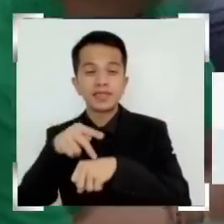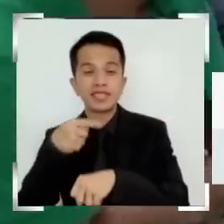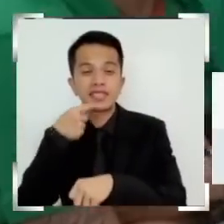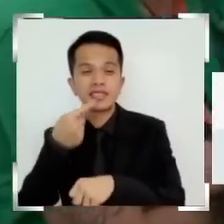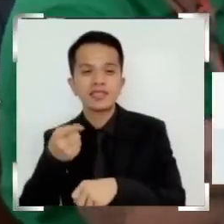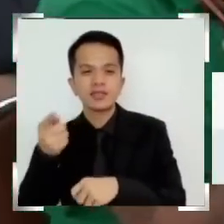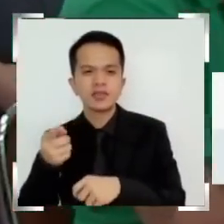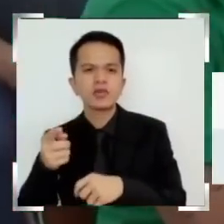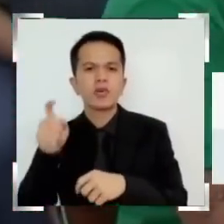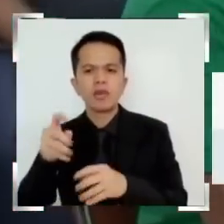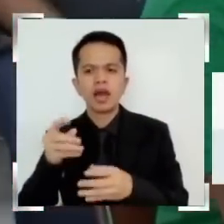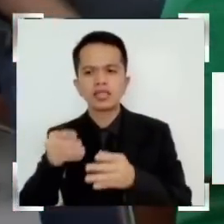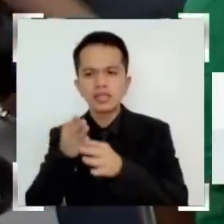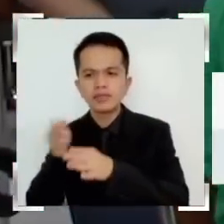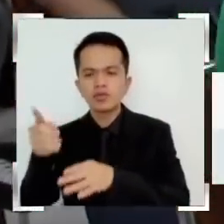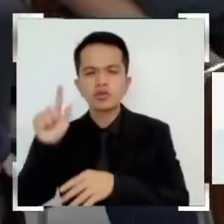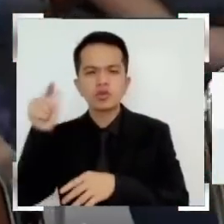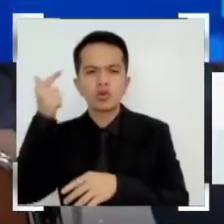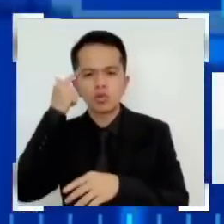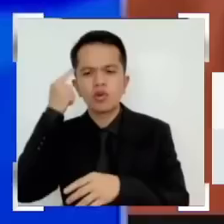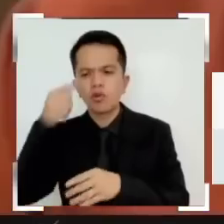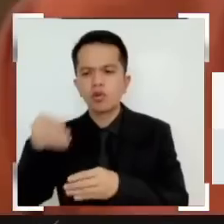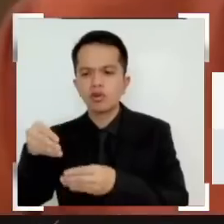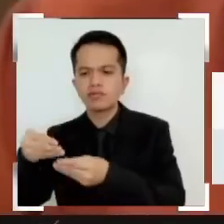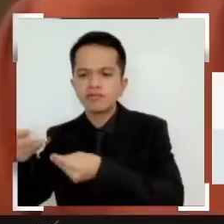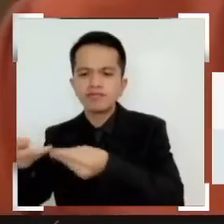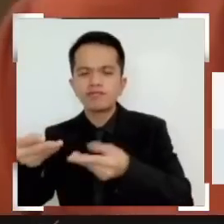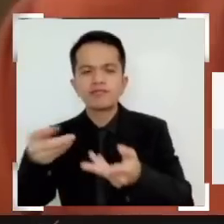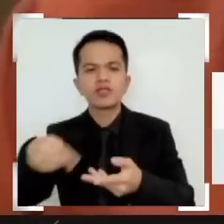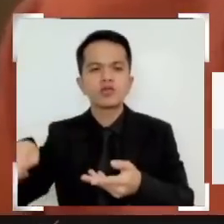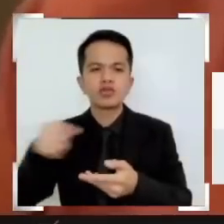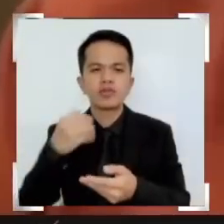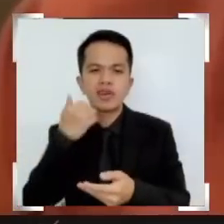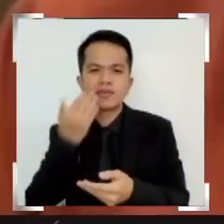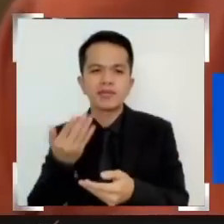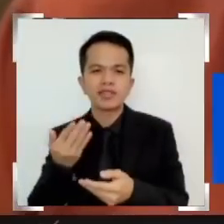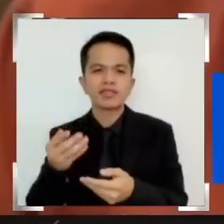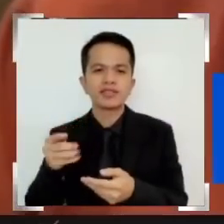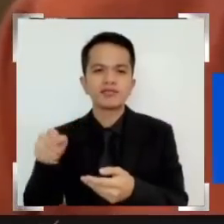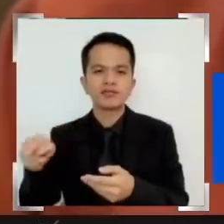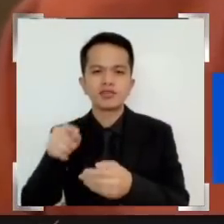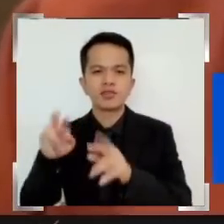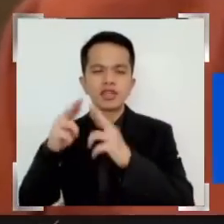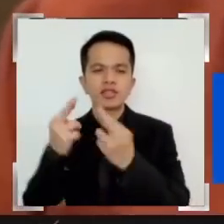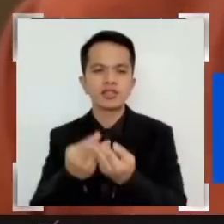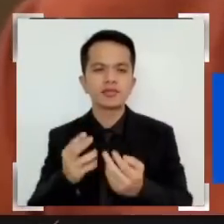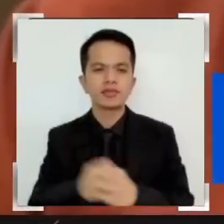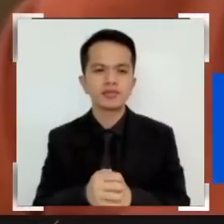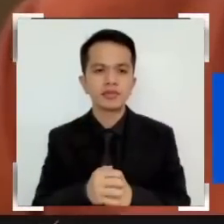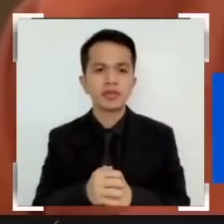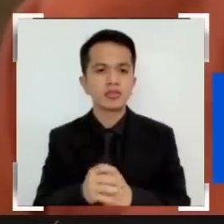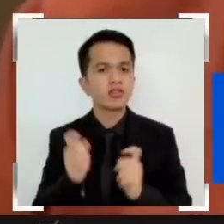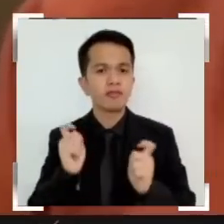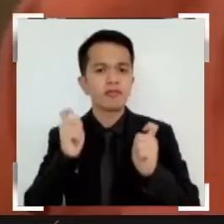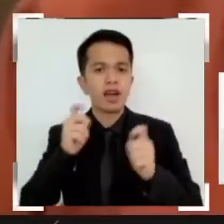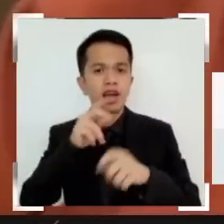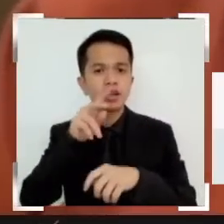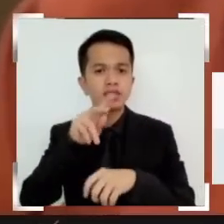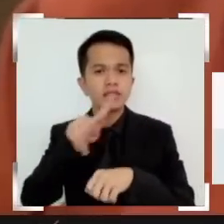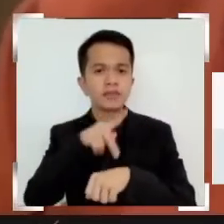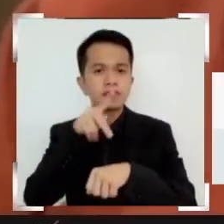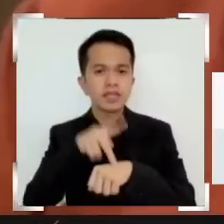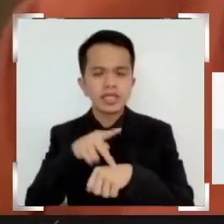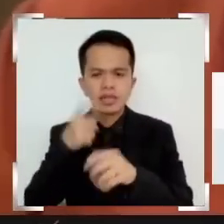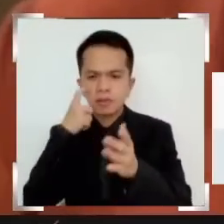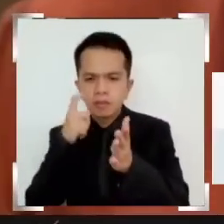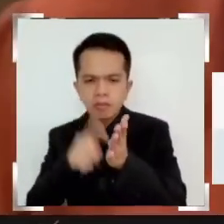mabigyan din ng mga kaanak ng mga namatay ng OFW. Maaring mas mabilis sa Pilipinas ma-determine kung